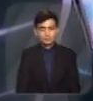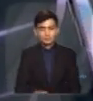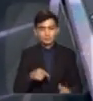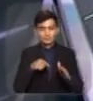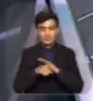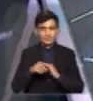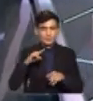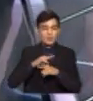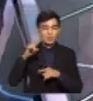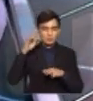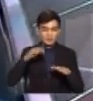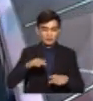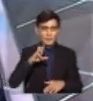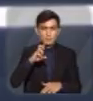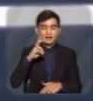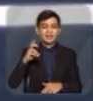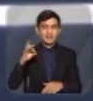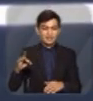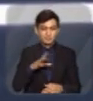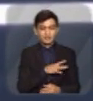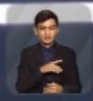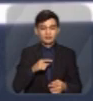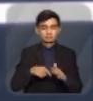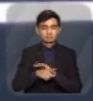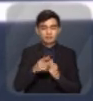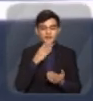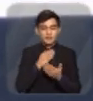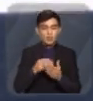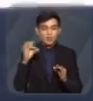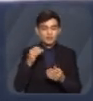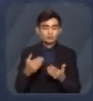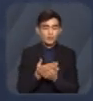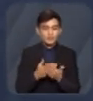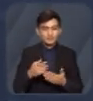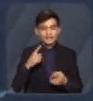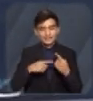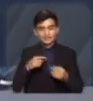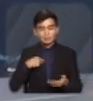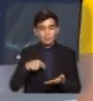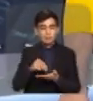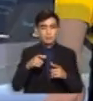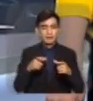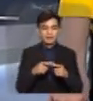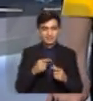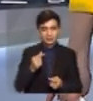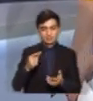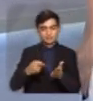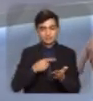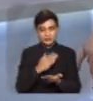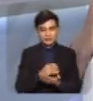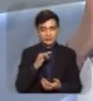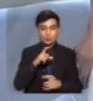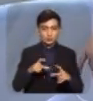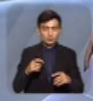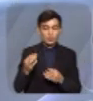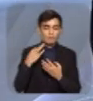Клиенты авиакомпании Big Air штурмуют авиакассы в надежде получить информацию или деньги за ранее купленные билеты. Люди просят объяснить